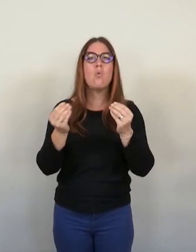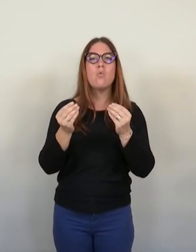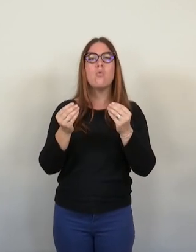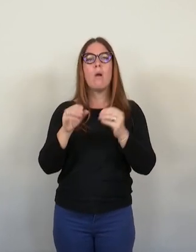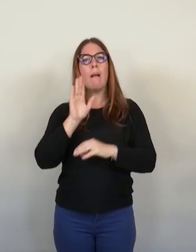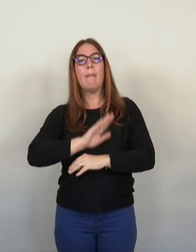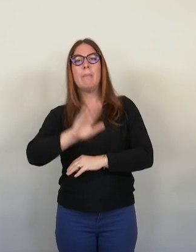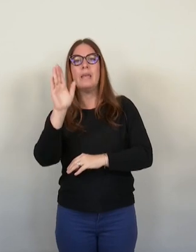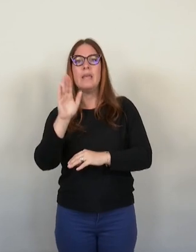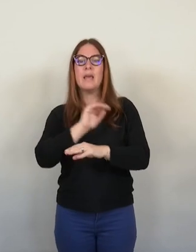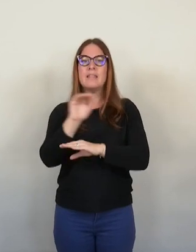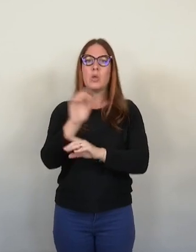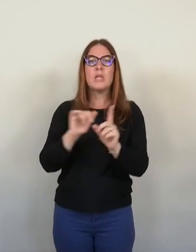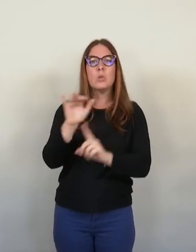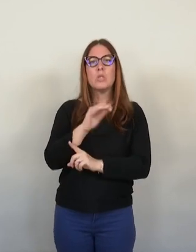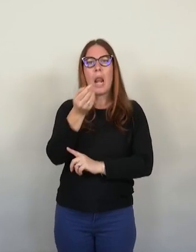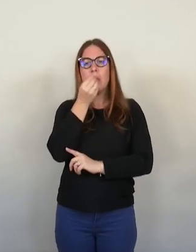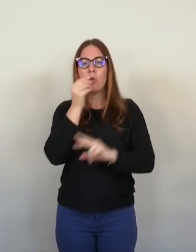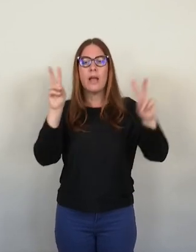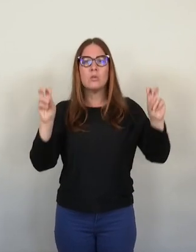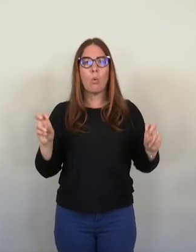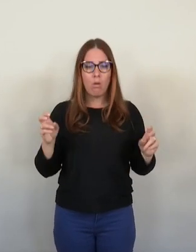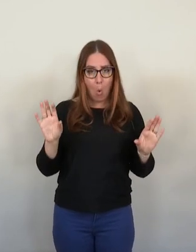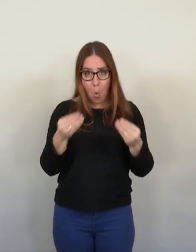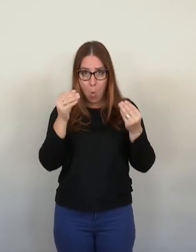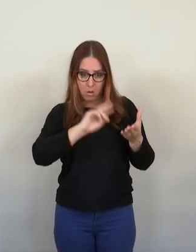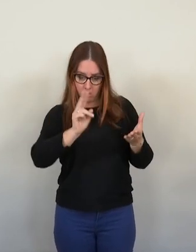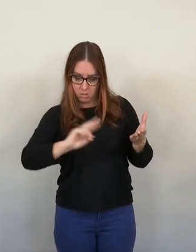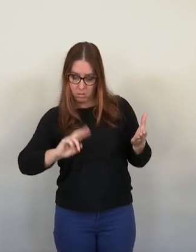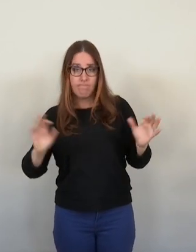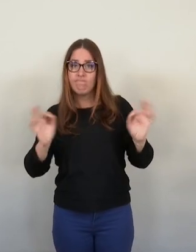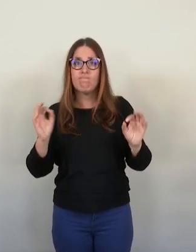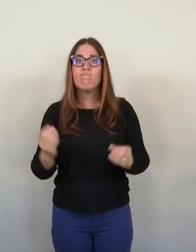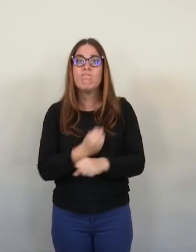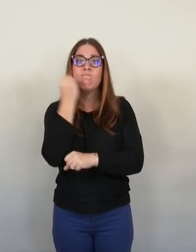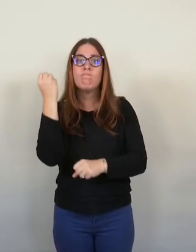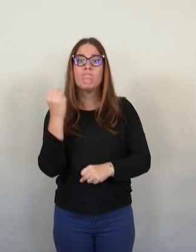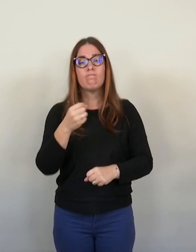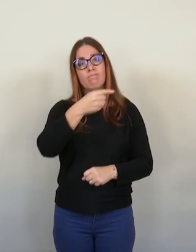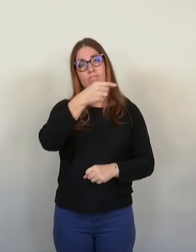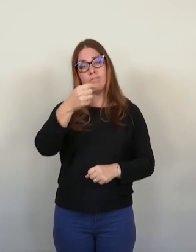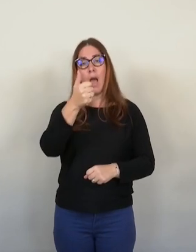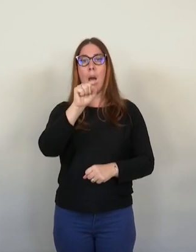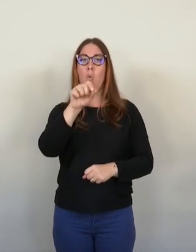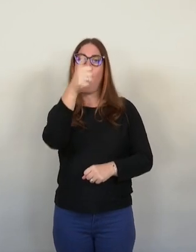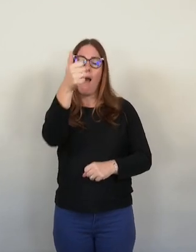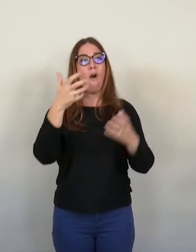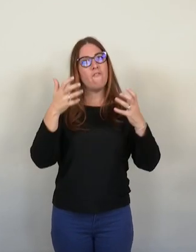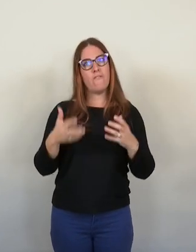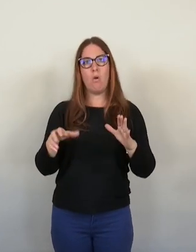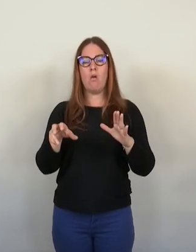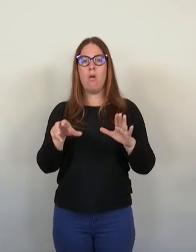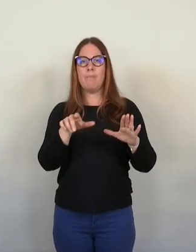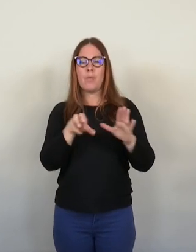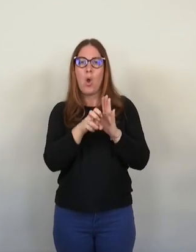sociale de l'alimentation dans cette délibération malheureusement non vous nous dites simplement sur l'axe 1.1 vouloir soutenir une expérimentation locale